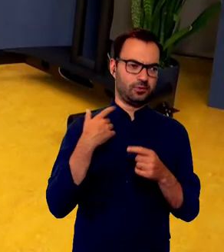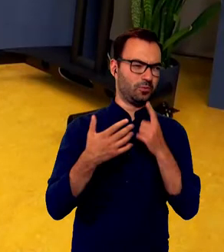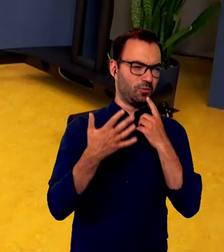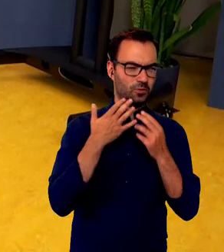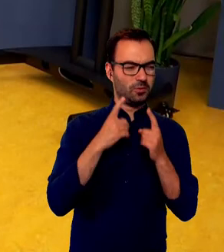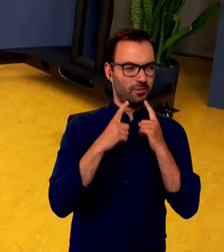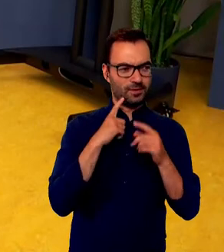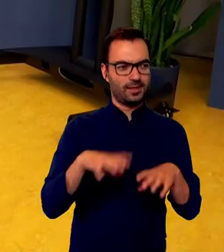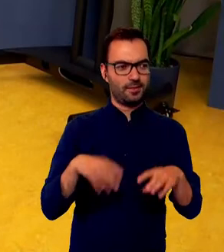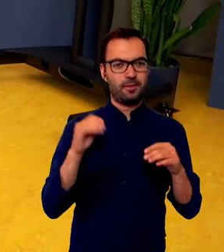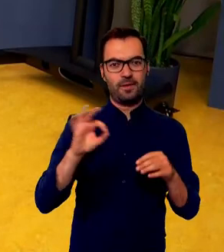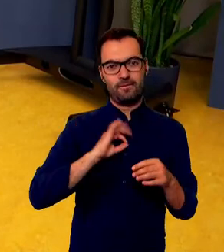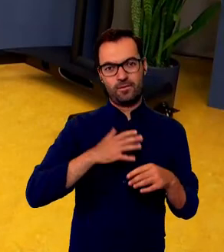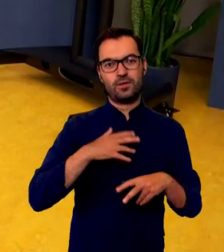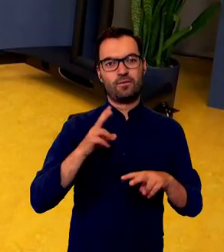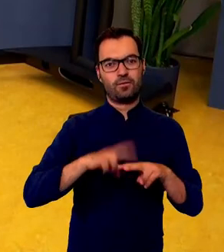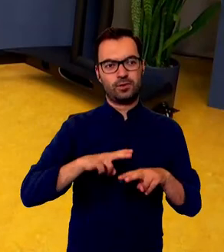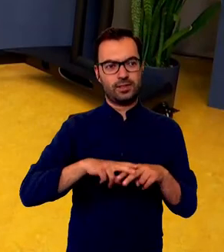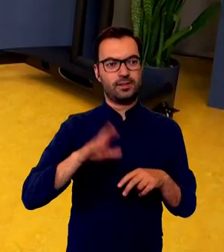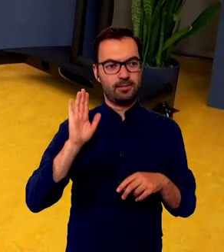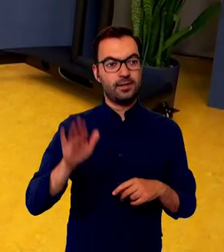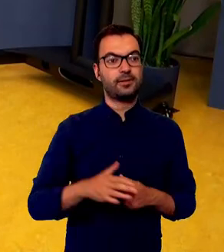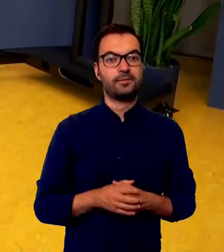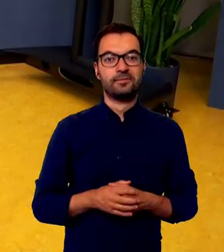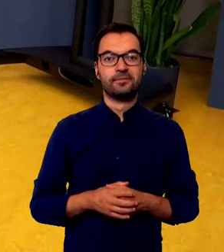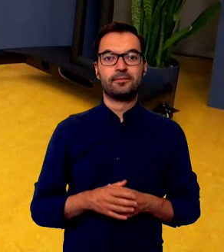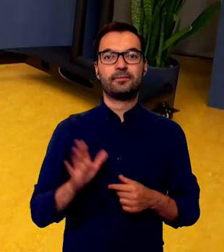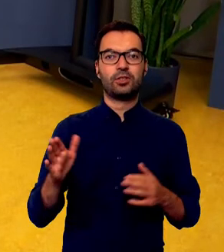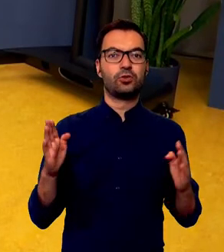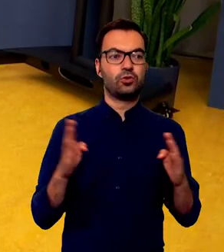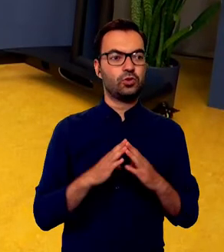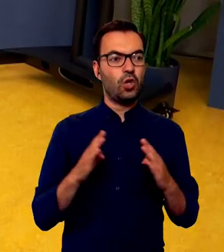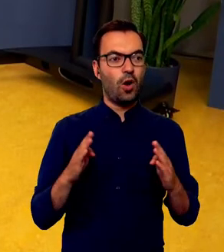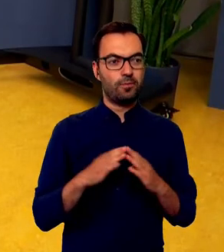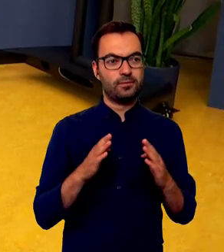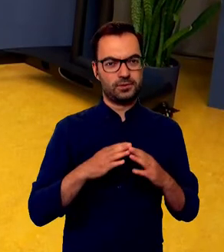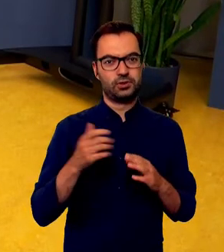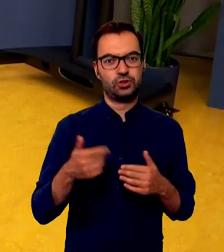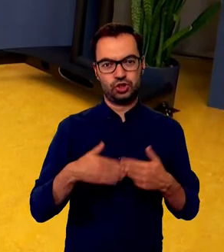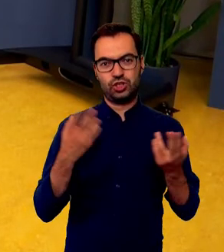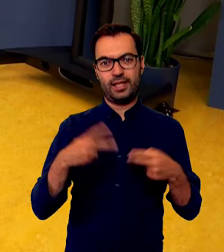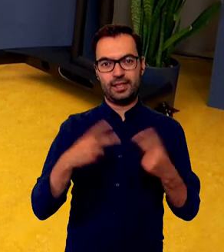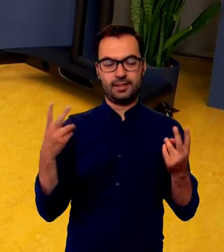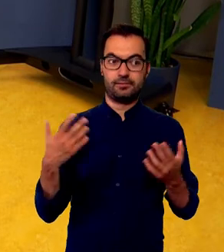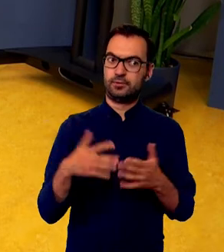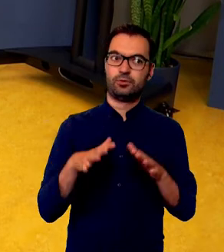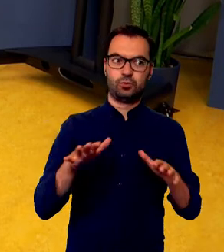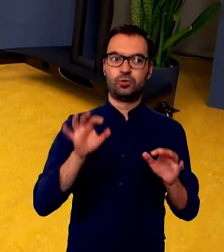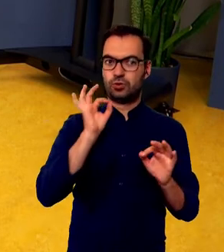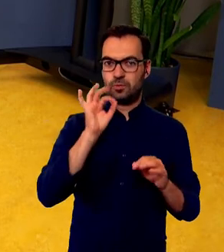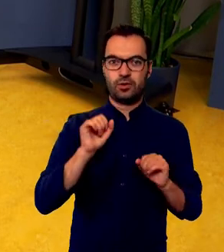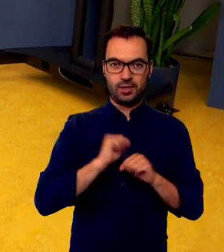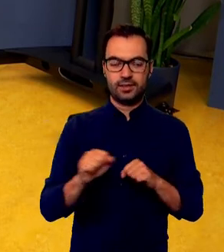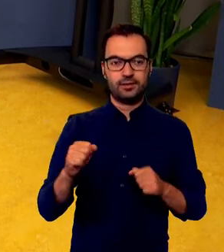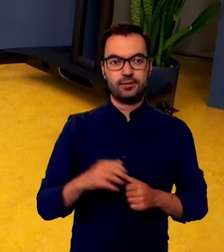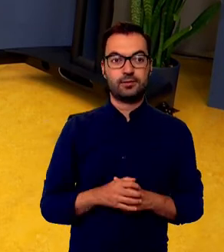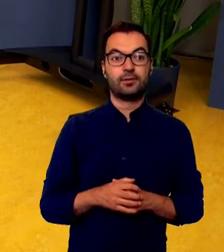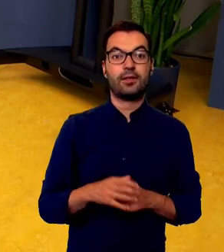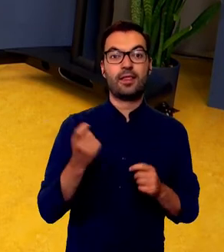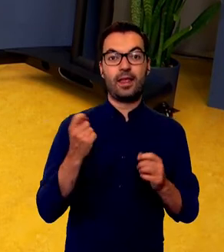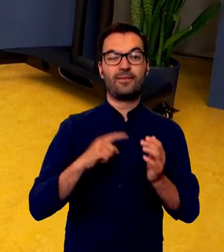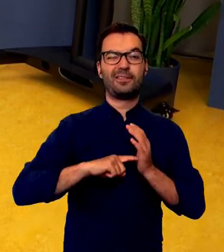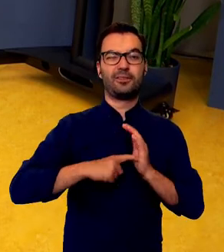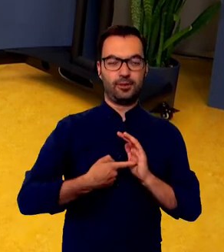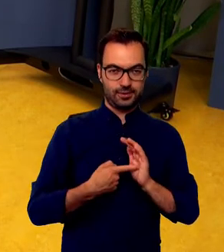mówiliśmy na początku. Masz swoją fundację, prowadzisz dom, też taki dzienny, więc tu się naprawdę bardzo dużo dzieje dobra. Na